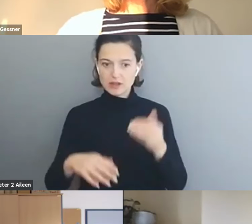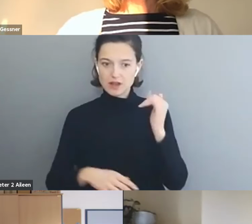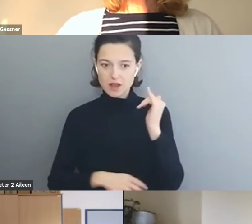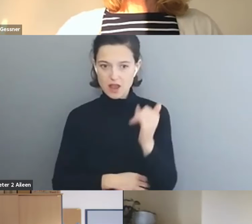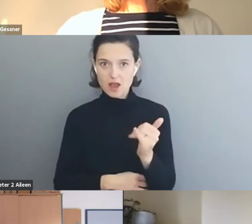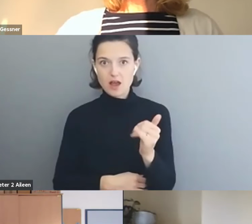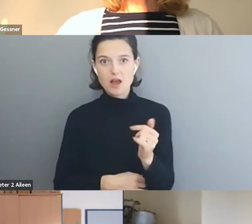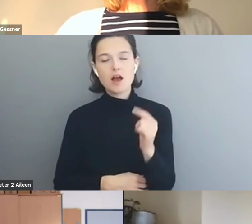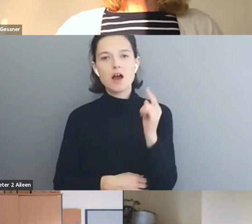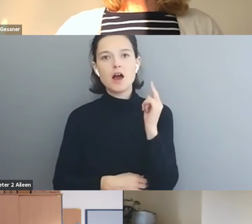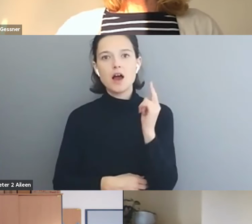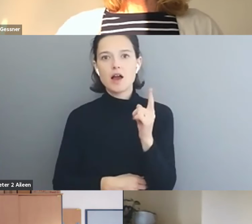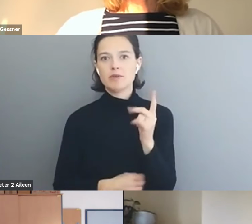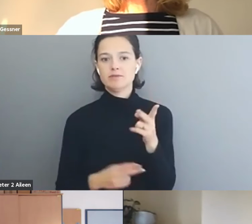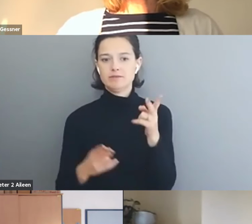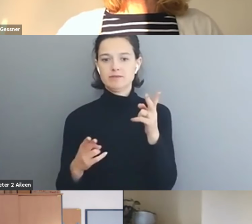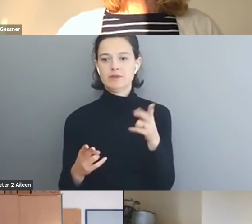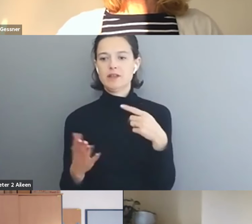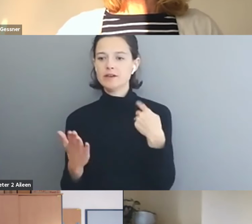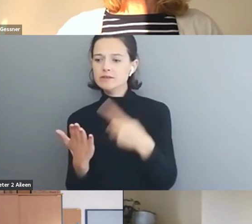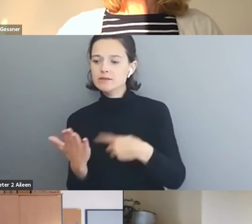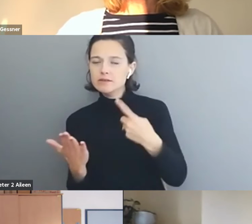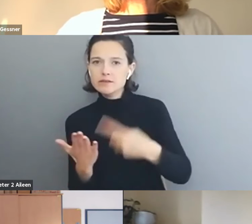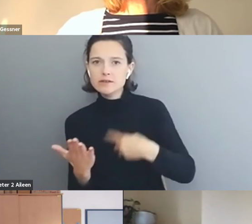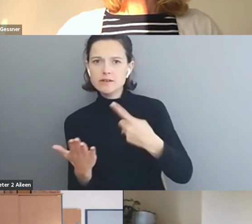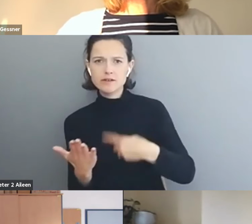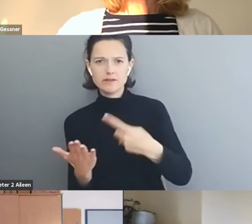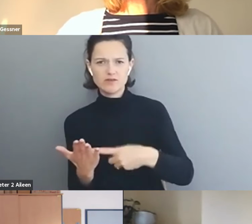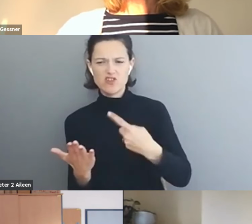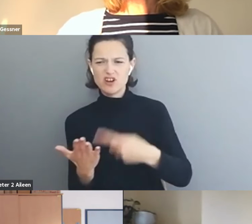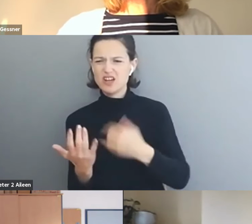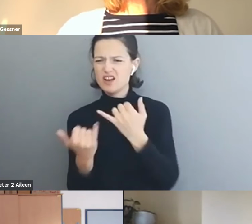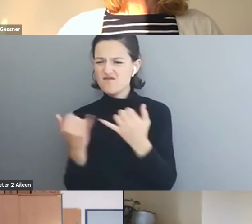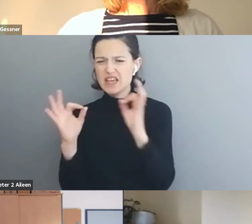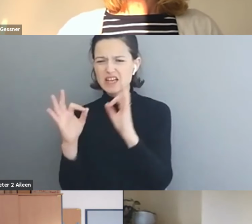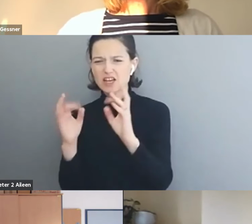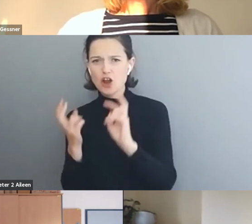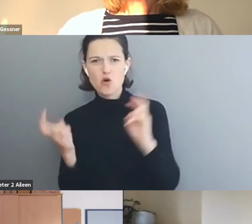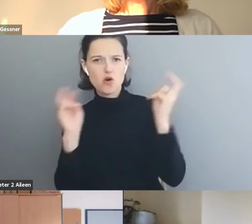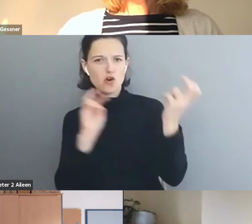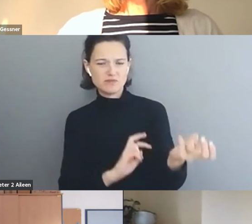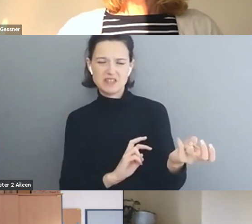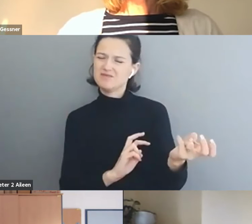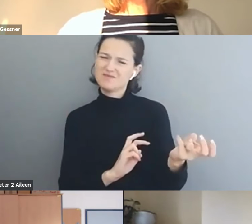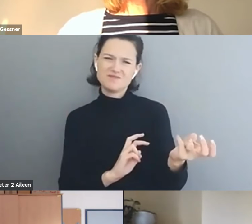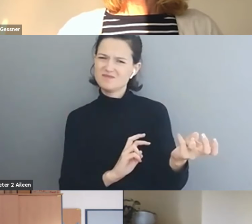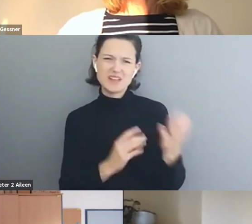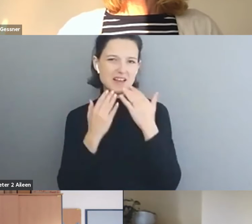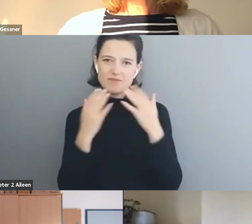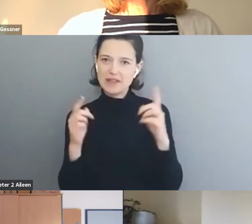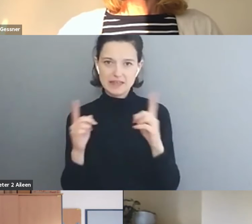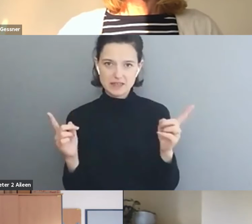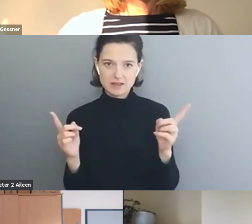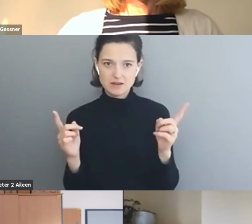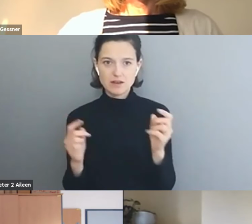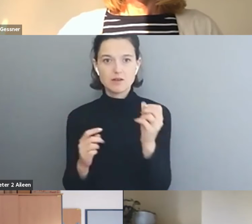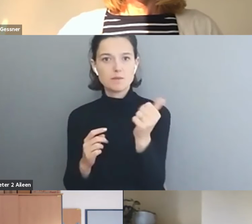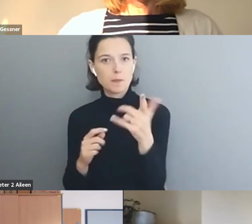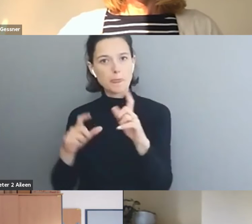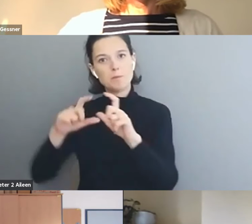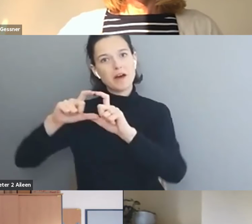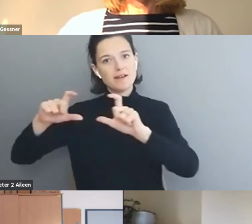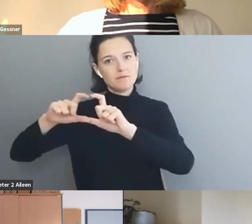zu fordern, auf welche Art und Weise es umgesetzt wird. Manche Unternehmen, manche Einrichtungen werden vielleicht besser damit leben,